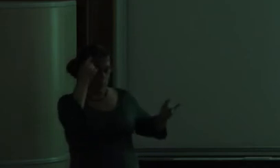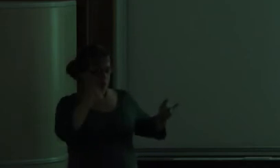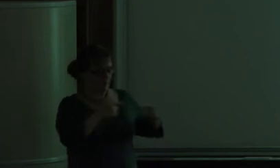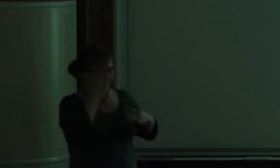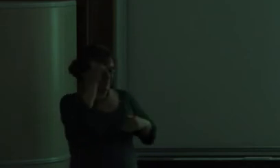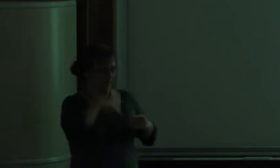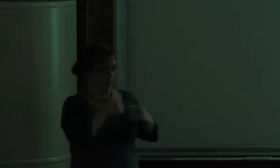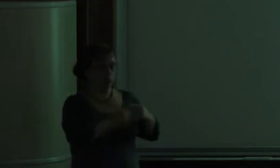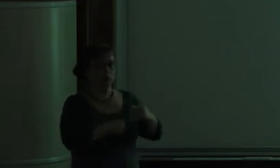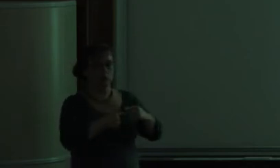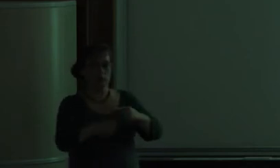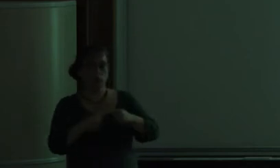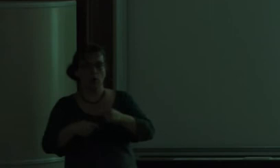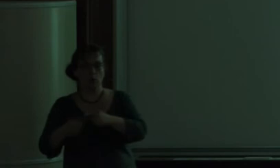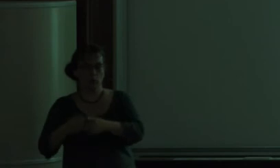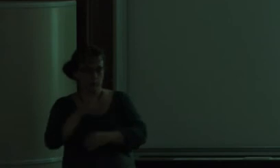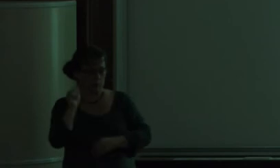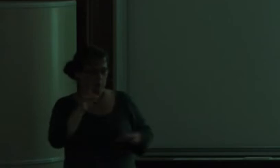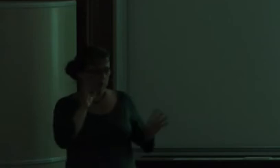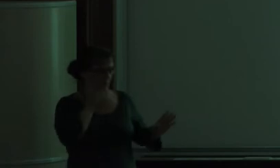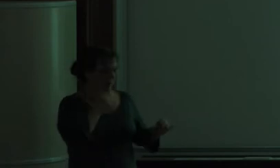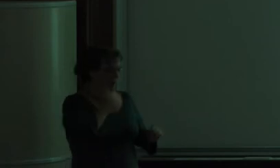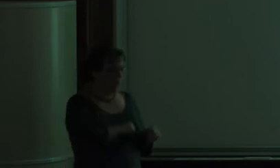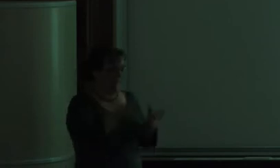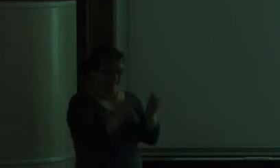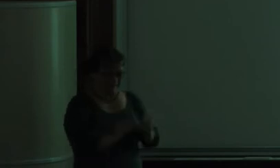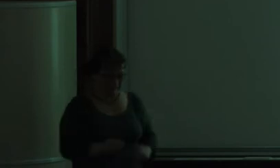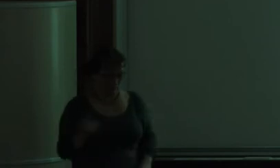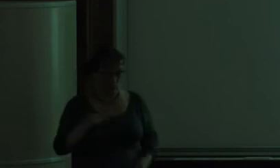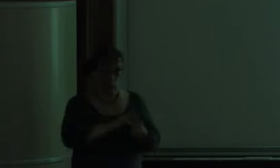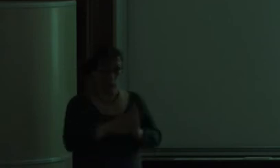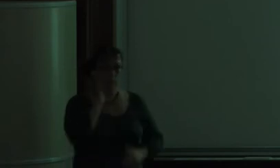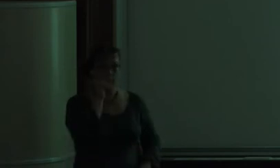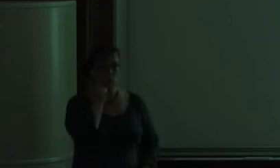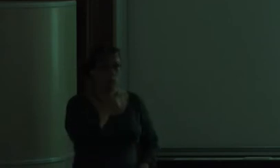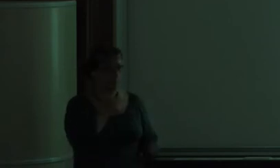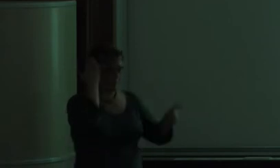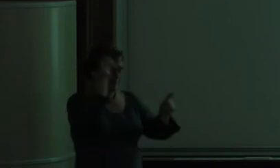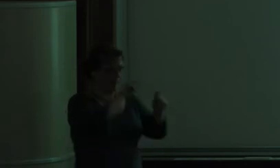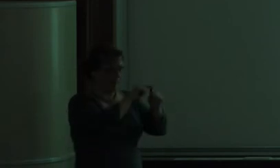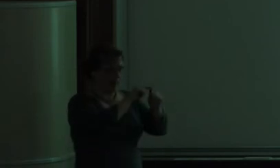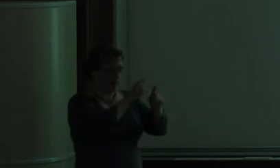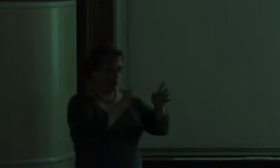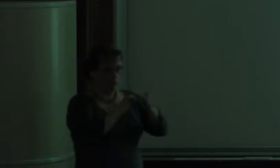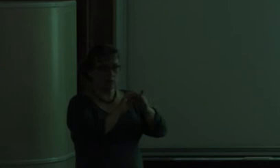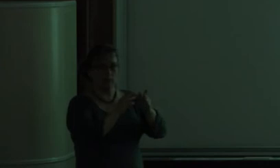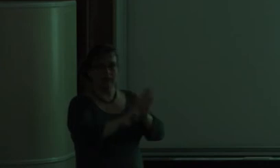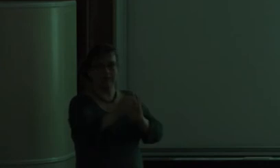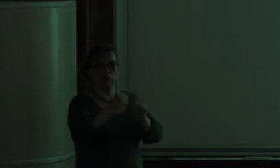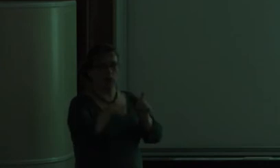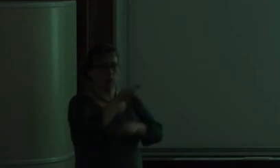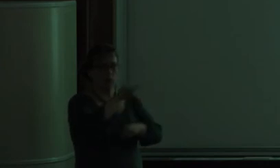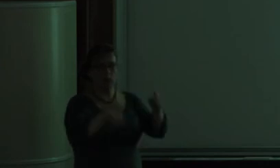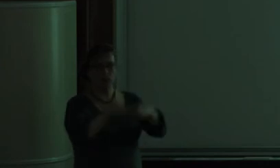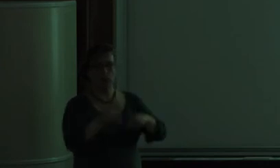voir ensemble à vos prochains codes. Alors, qu'est-ce que ça veut dire derrière? Eh bien, prenons d'abord un exemple un petit peu bateau, mais au moins